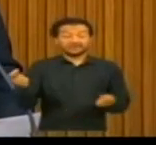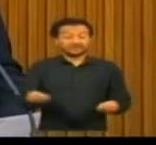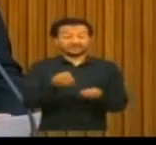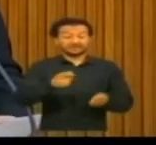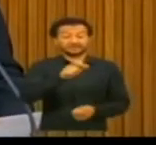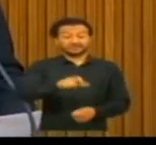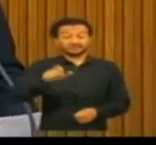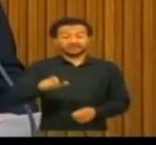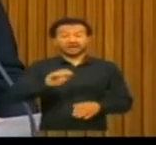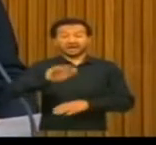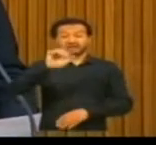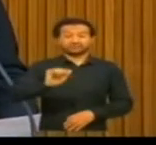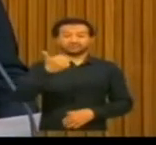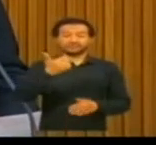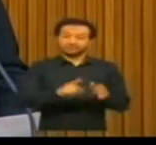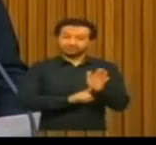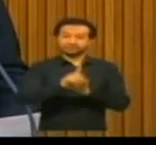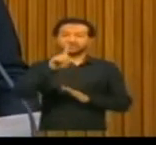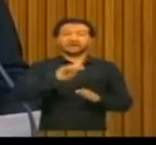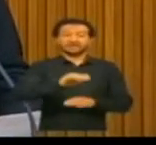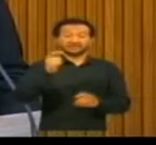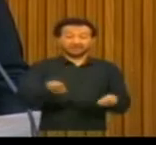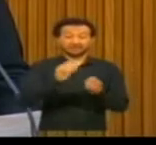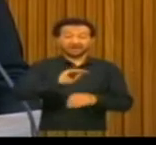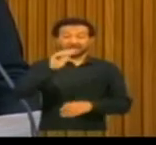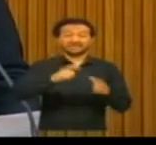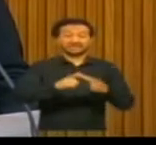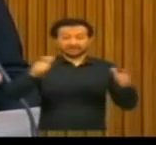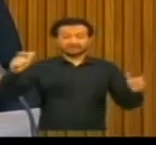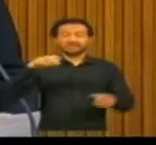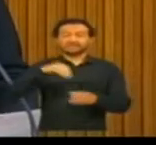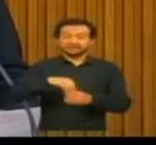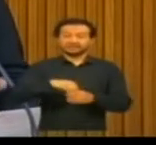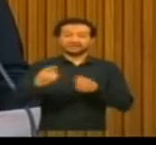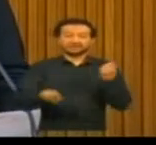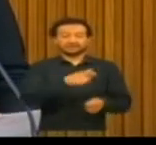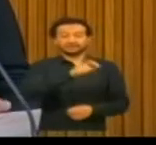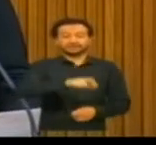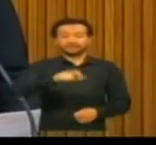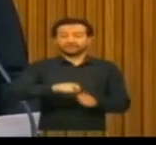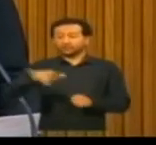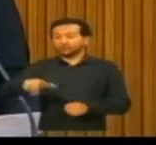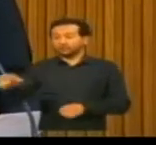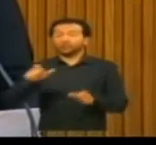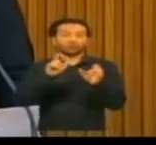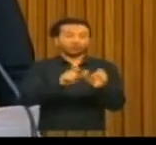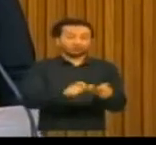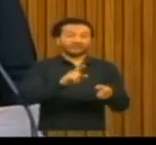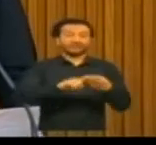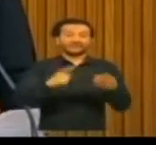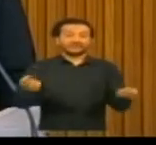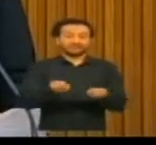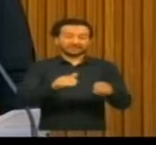çalışanların hayat seviyesini yükseltmek, çalışma hayatını geliştirmek için çalışanları ve işsizleri korumak,